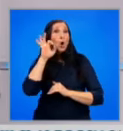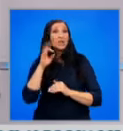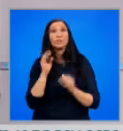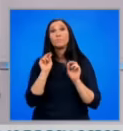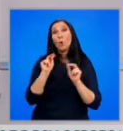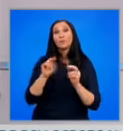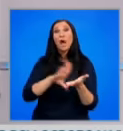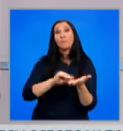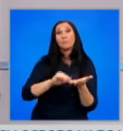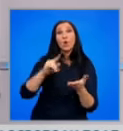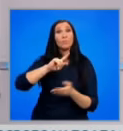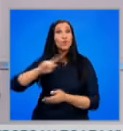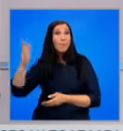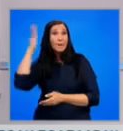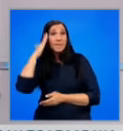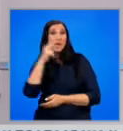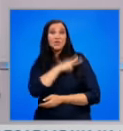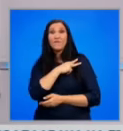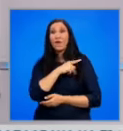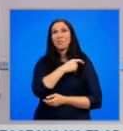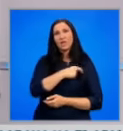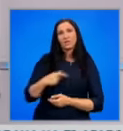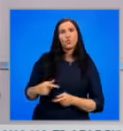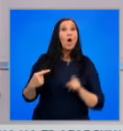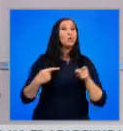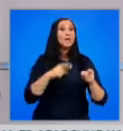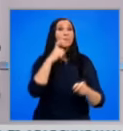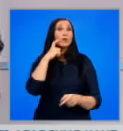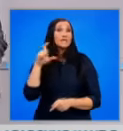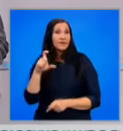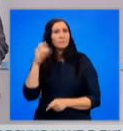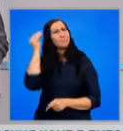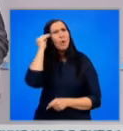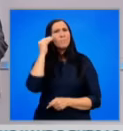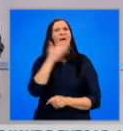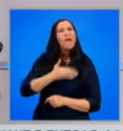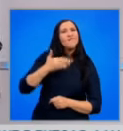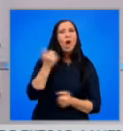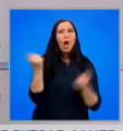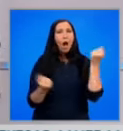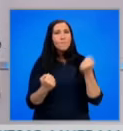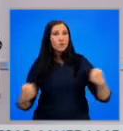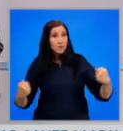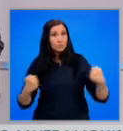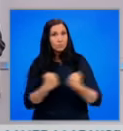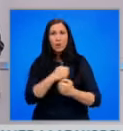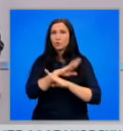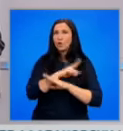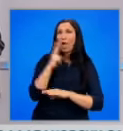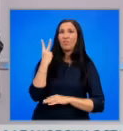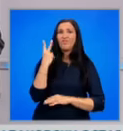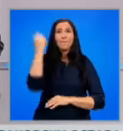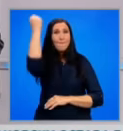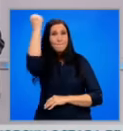предупреждава в писмо до премиера шефът на националното следствие Борислав Сарафов. Спомняте си, влак и камион се сблъскаха и загинаха двамата